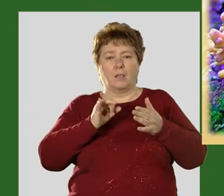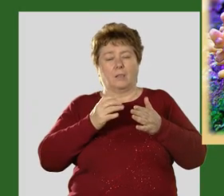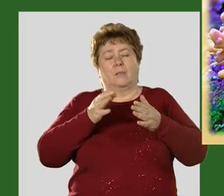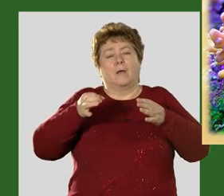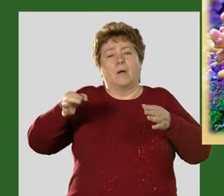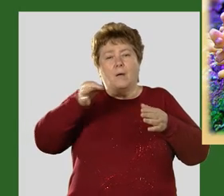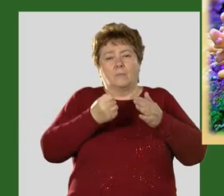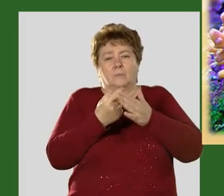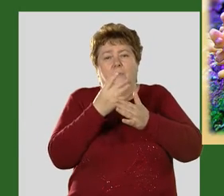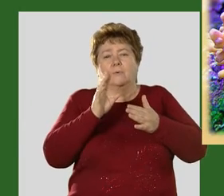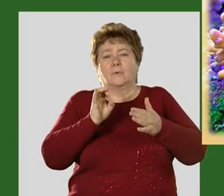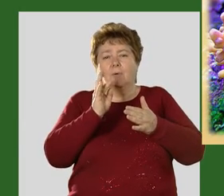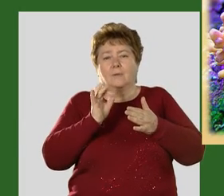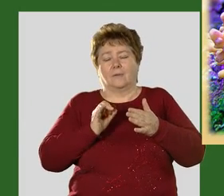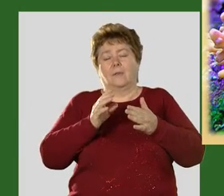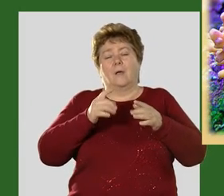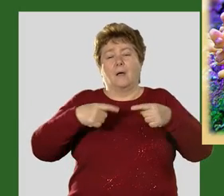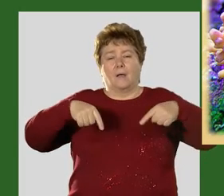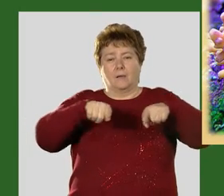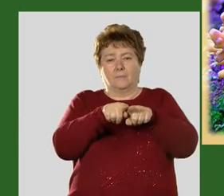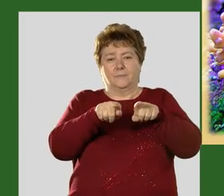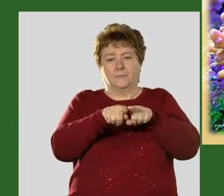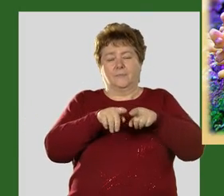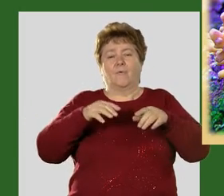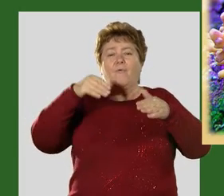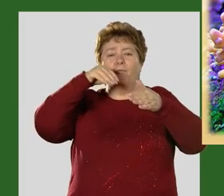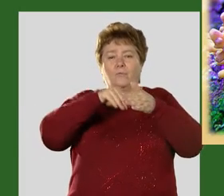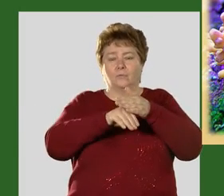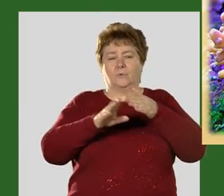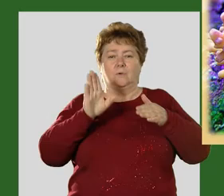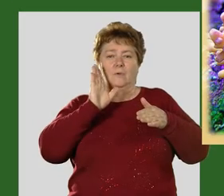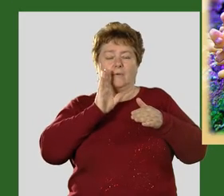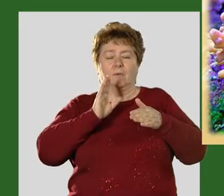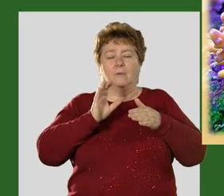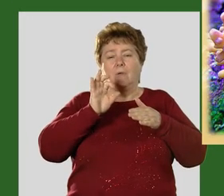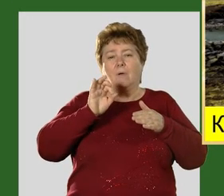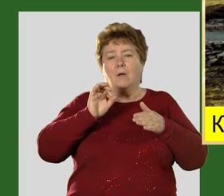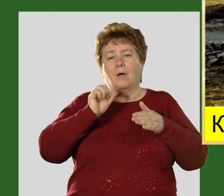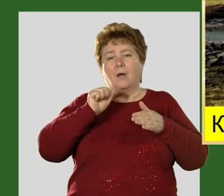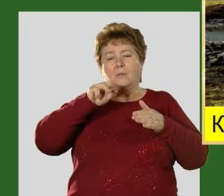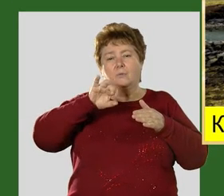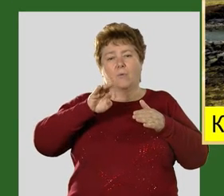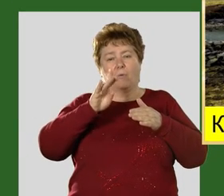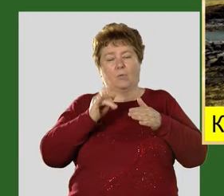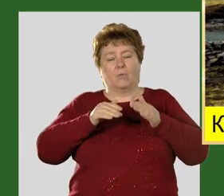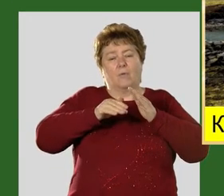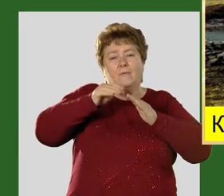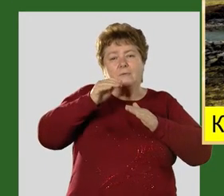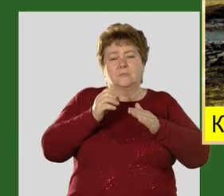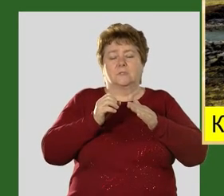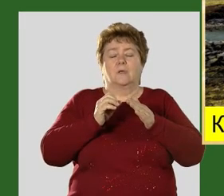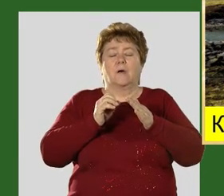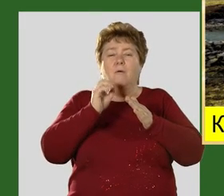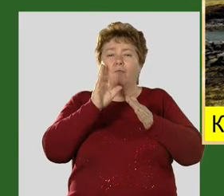коралловые острова в форме кольца с внутренним водоемом – атоллы. Высота